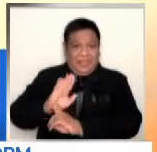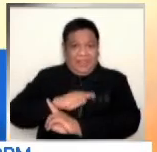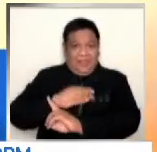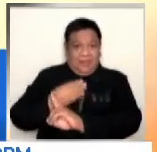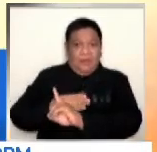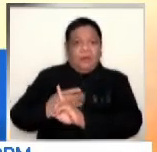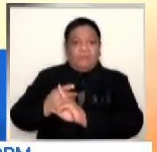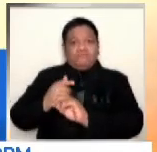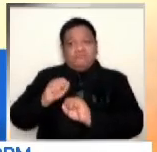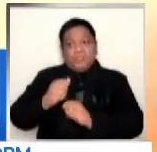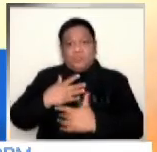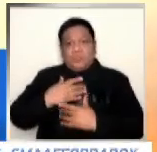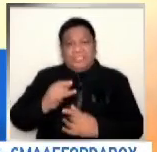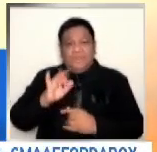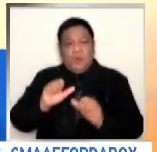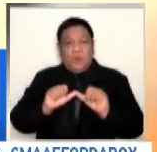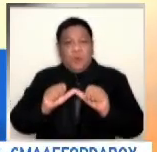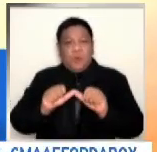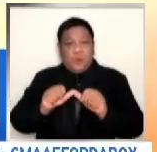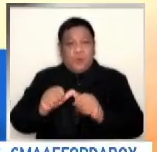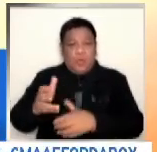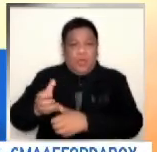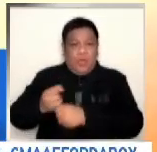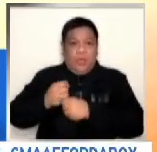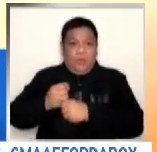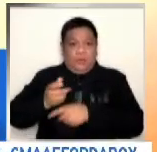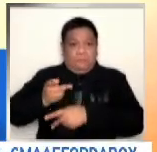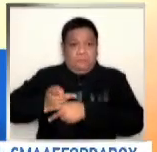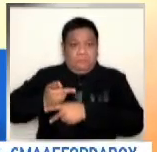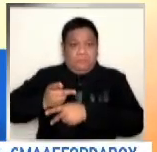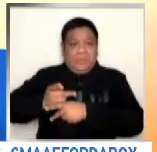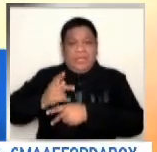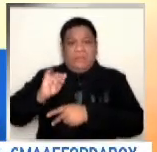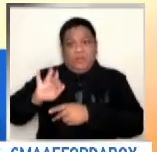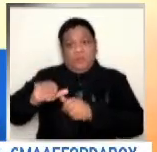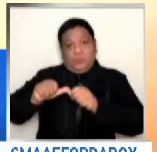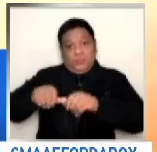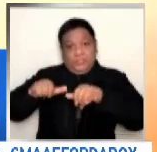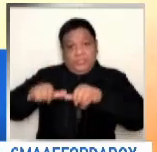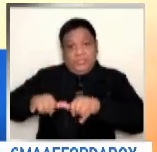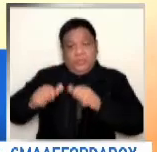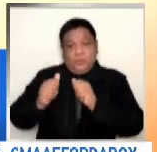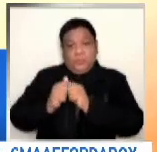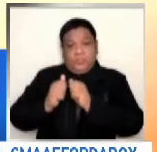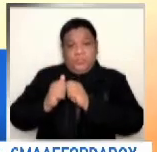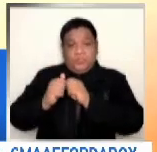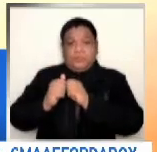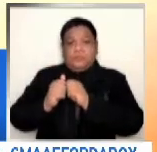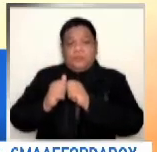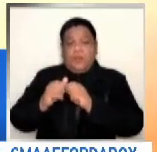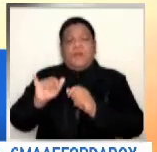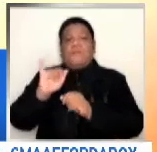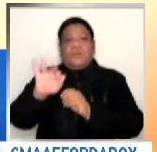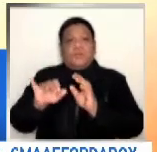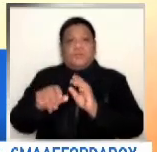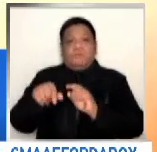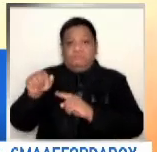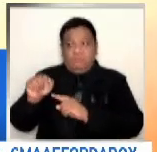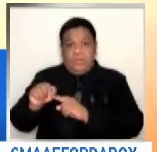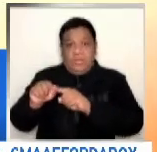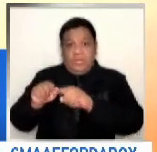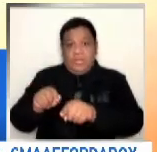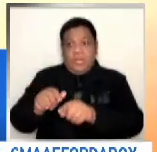na pagkupkop, or kung mananatili ang bata sa kanyang magulang, kung ito ay hindi sa kanyang best